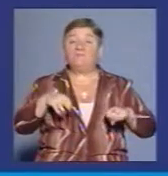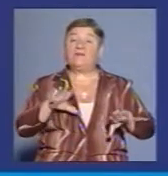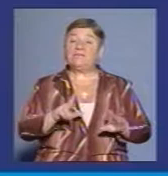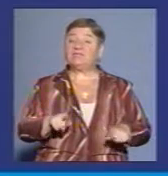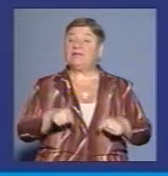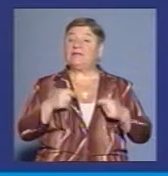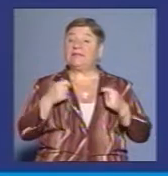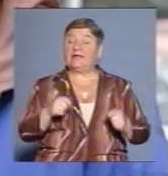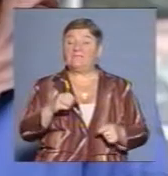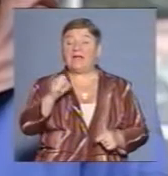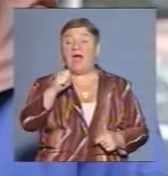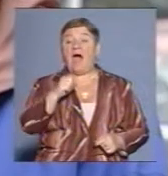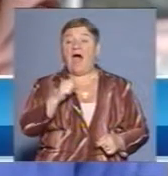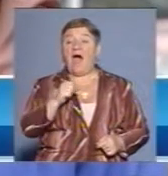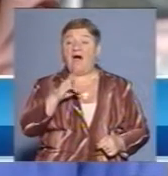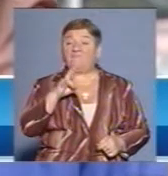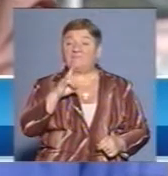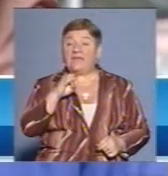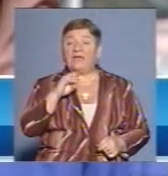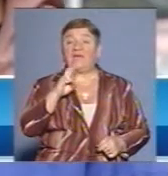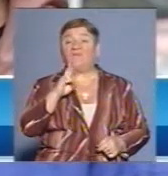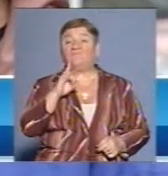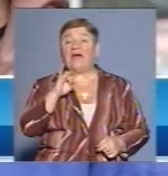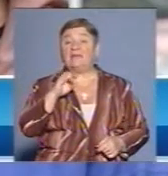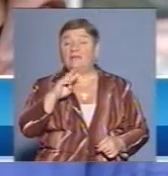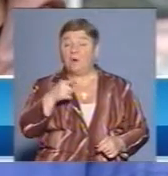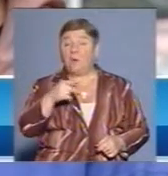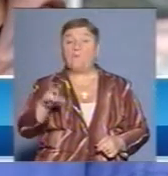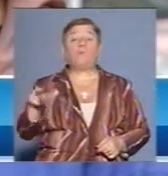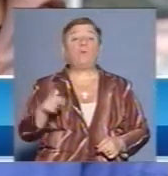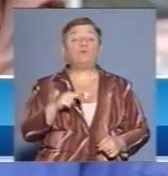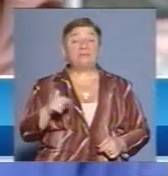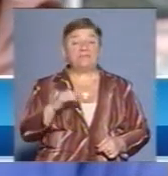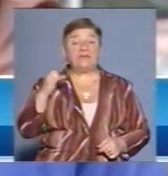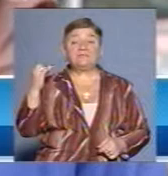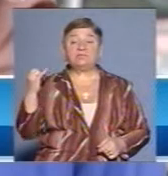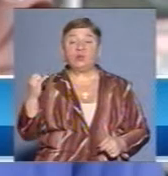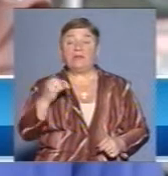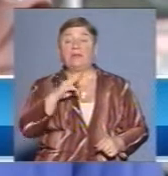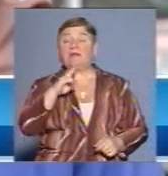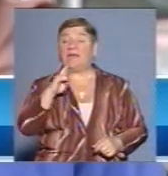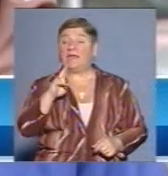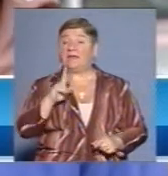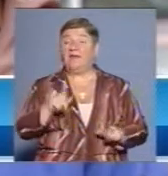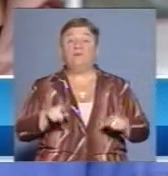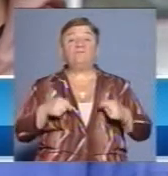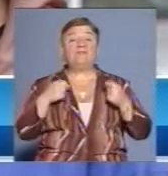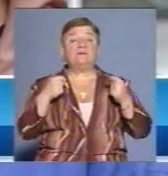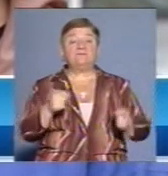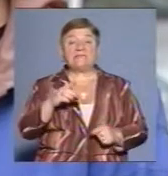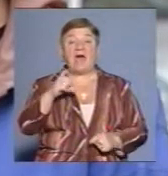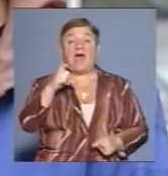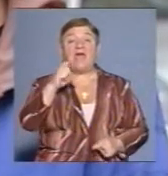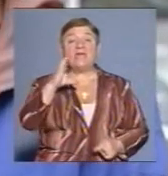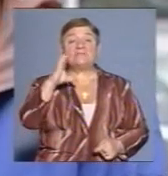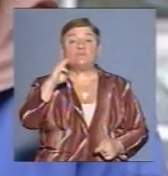надати автокефалію. Томоси відомі в історії православ'я. Но останній, який видавався, це була естонська